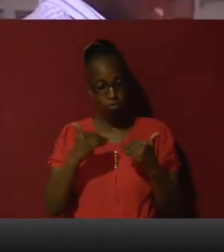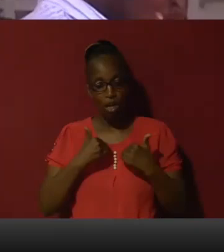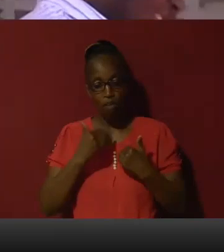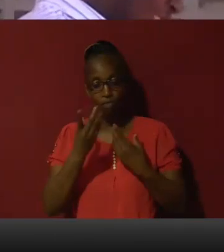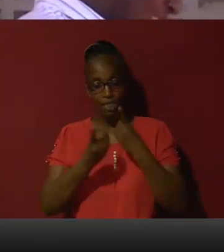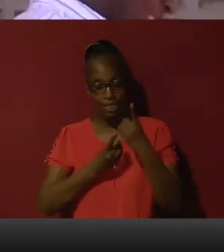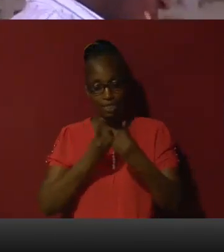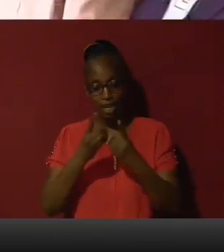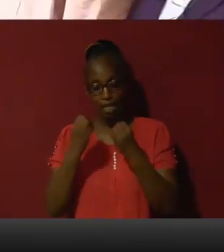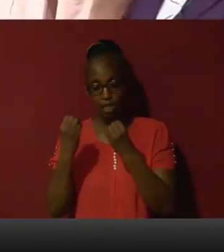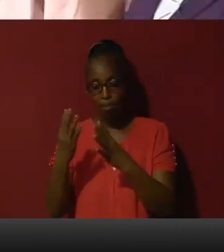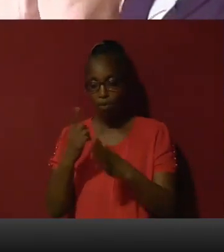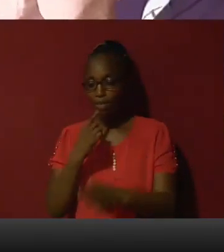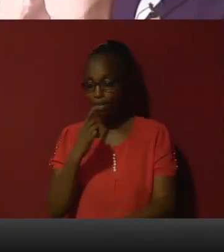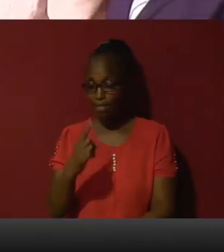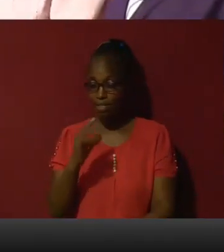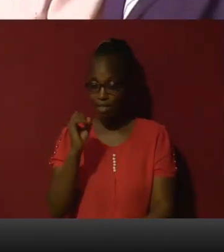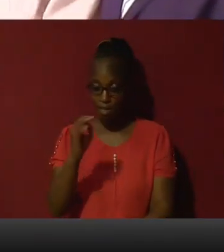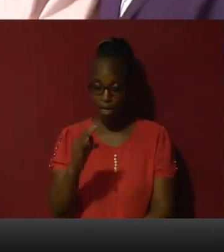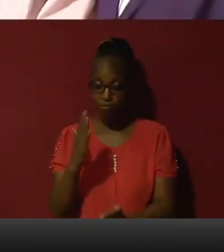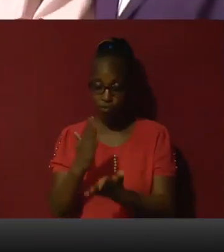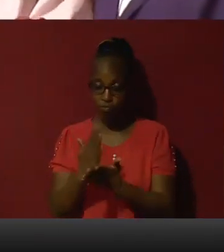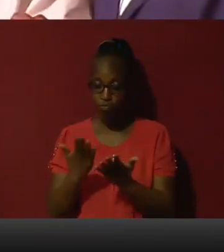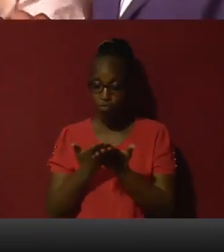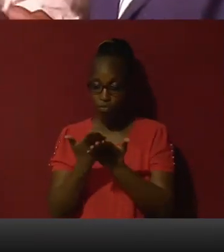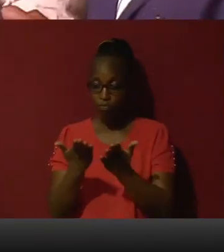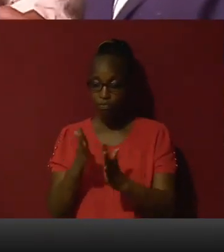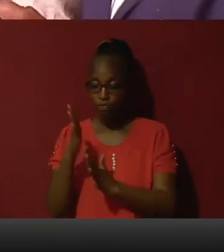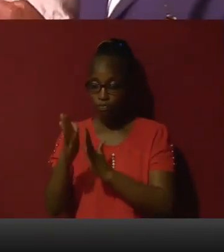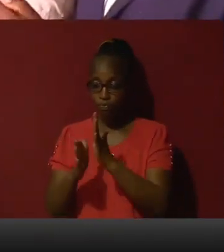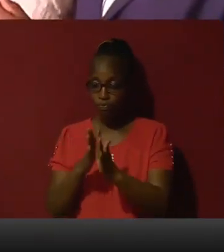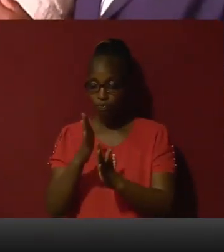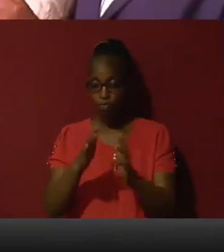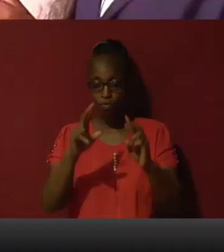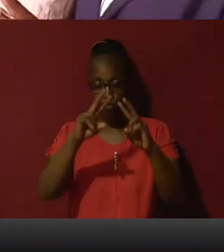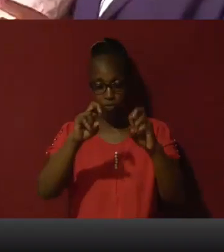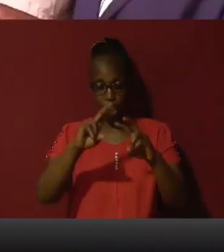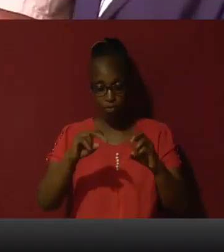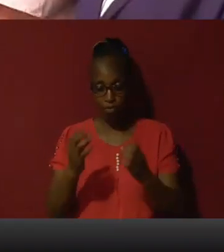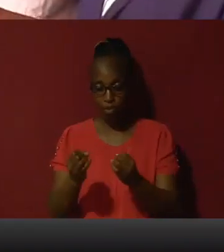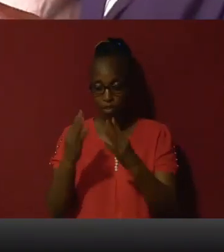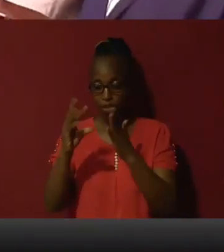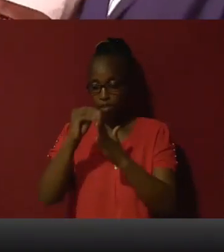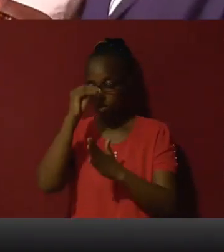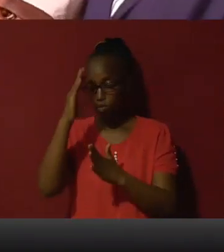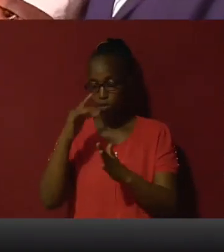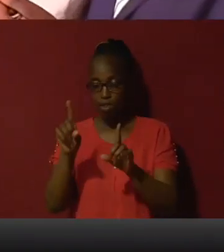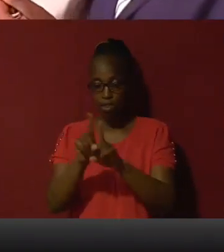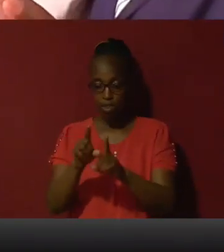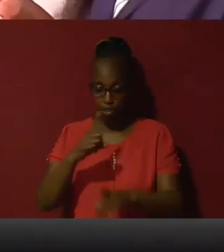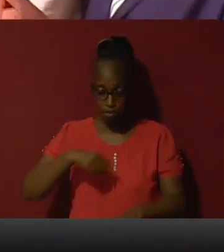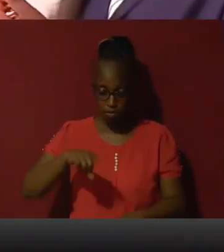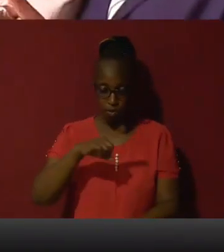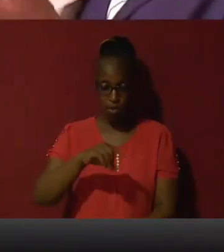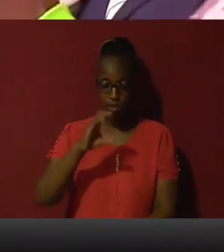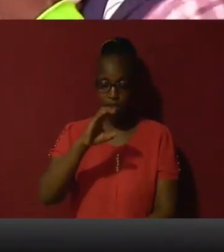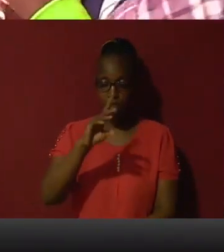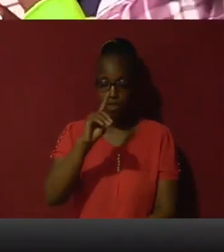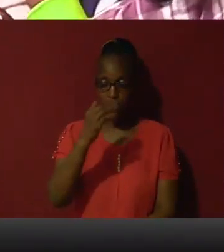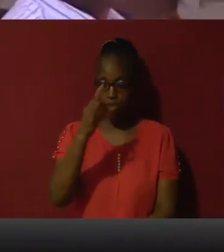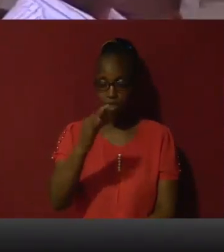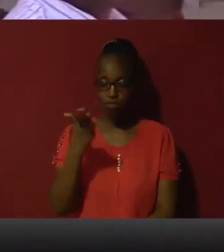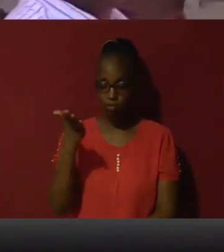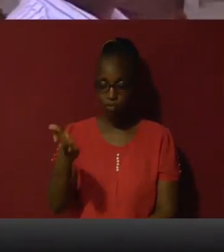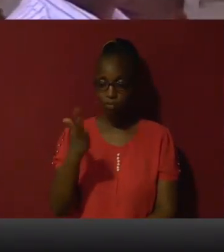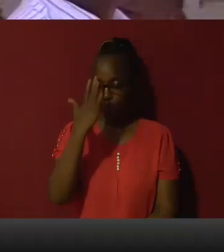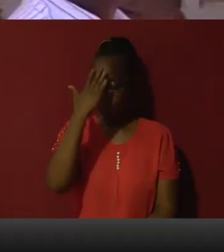mimi nikaongelea juu nikasema kama kuna mipango ya kutafuta wanafunzi hata sisi kama CDF